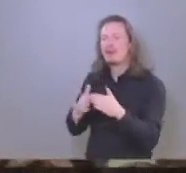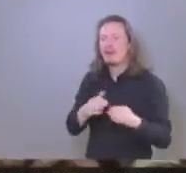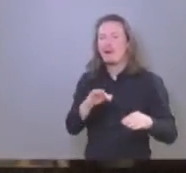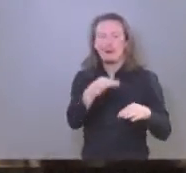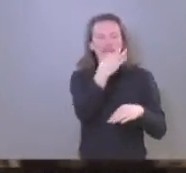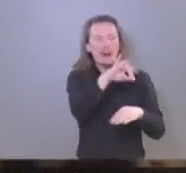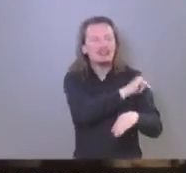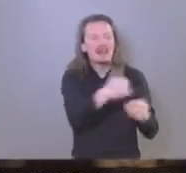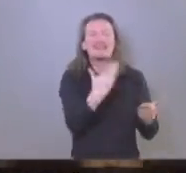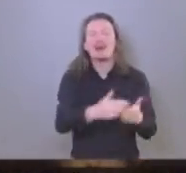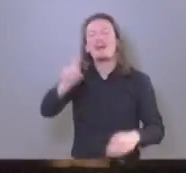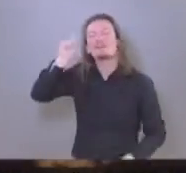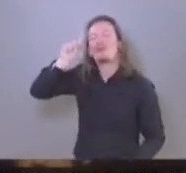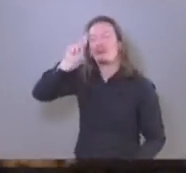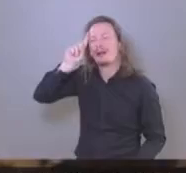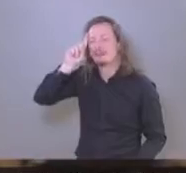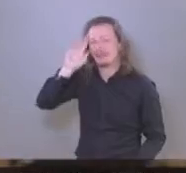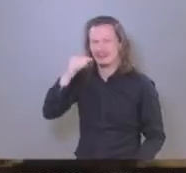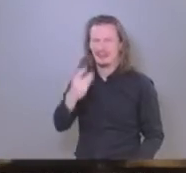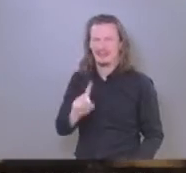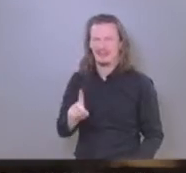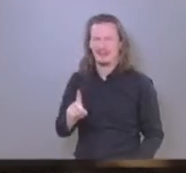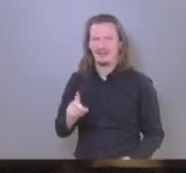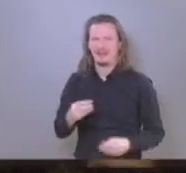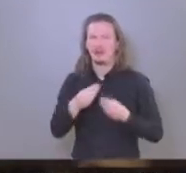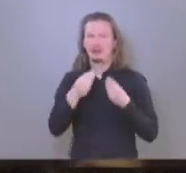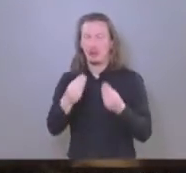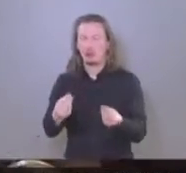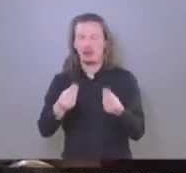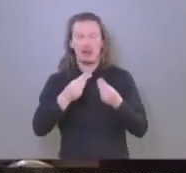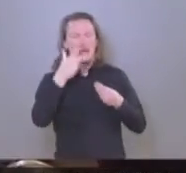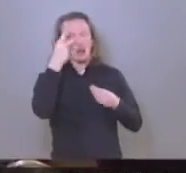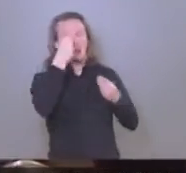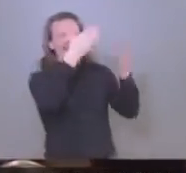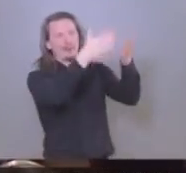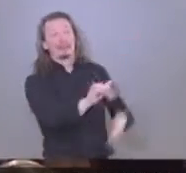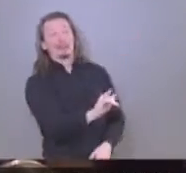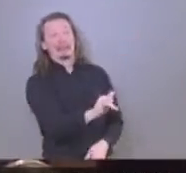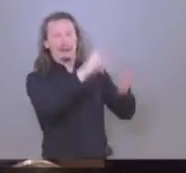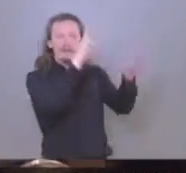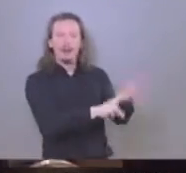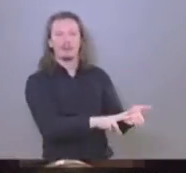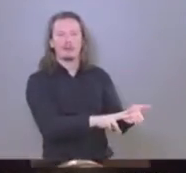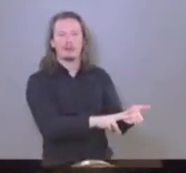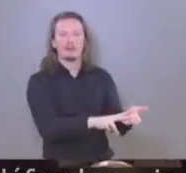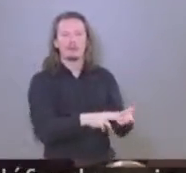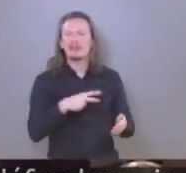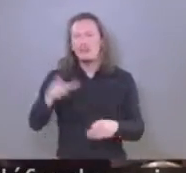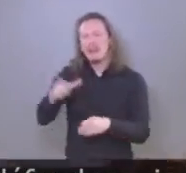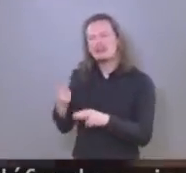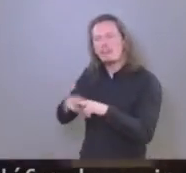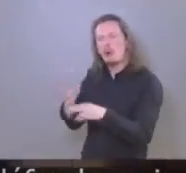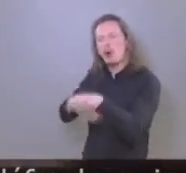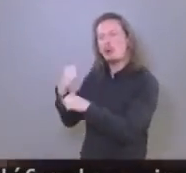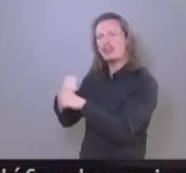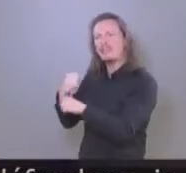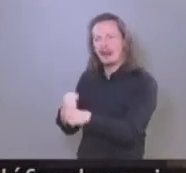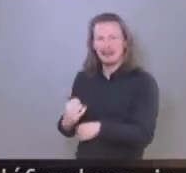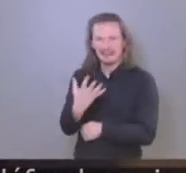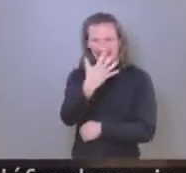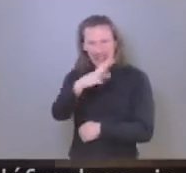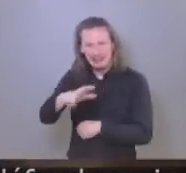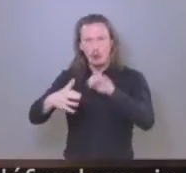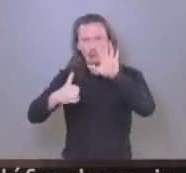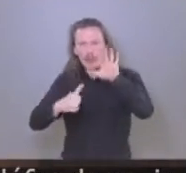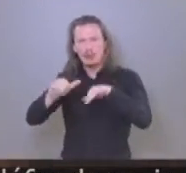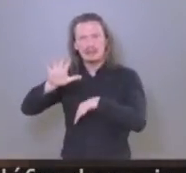jamais, mais pour bien comprendre ce qu'ils sont réellement. Quand parlent-ils des morts au travail ? 565